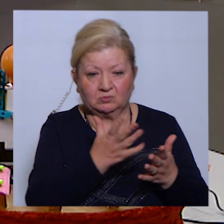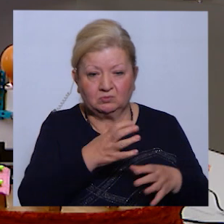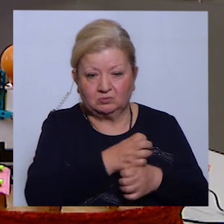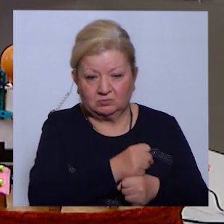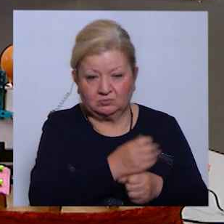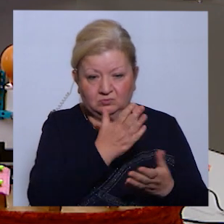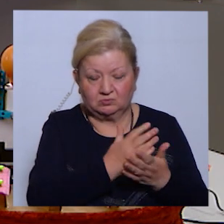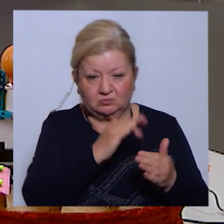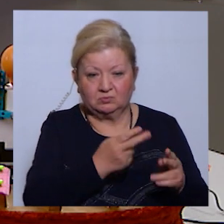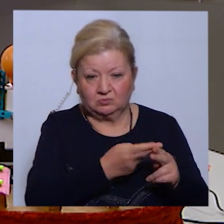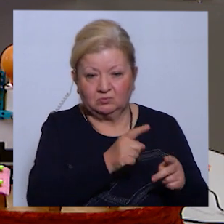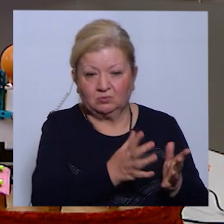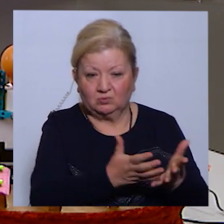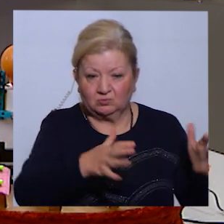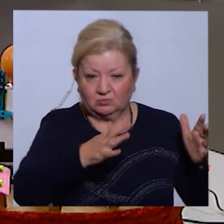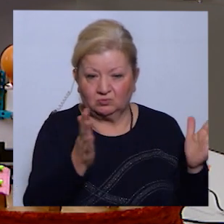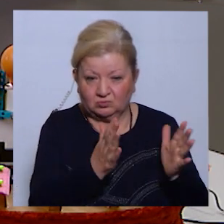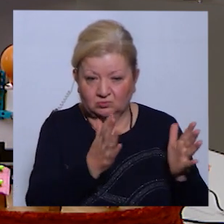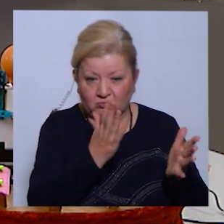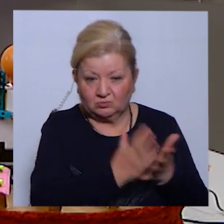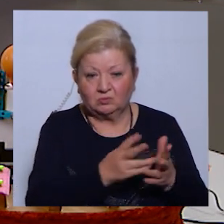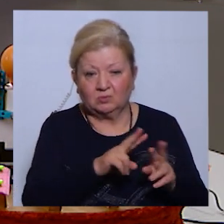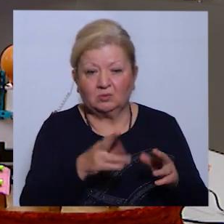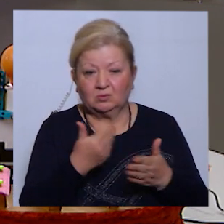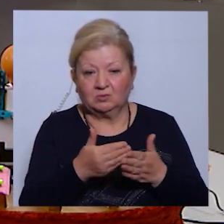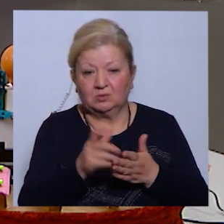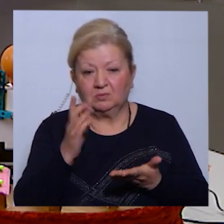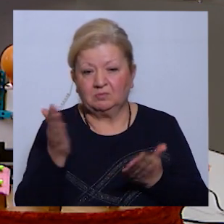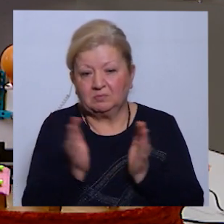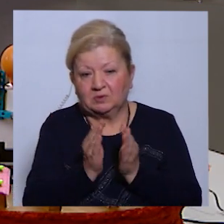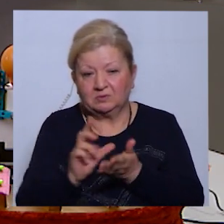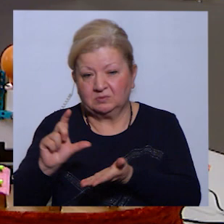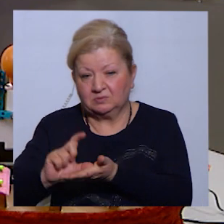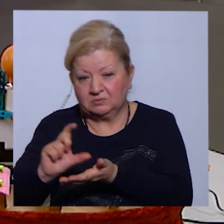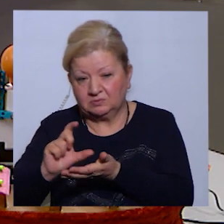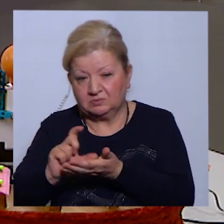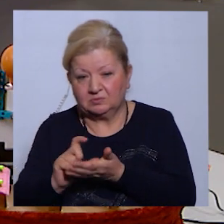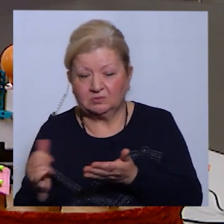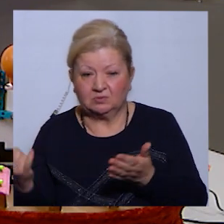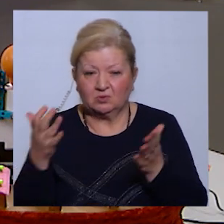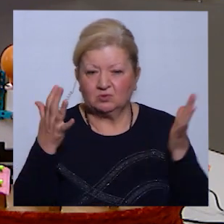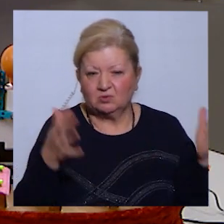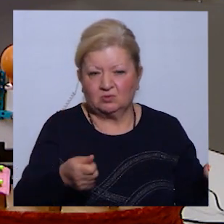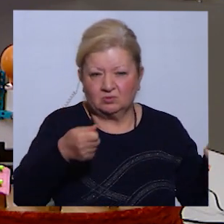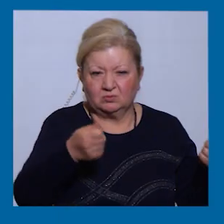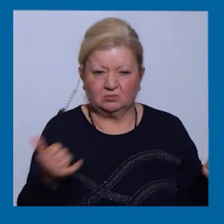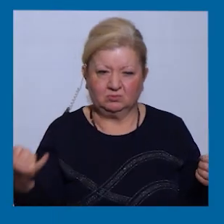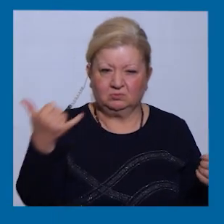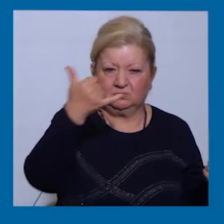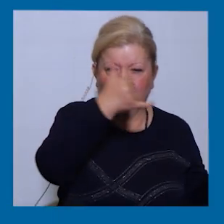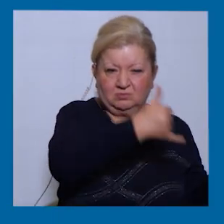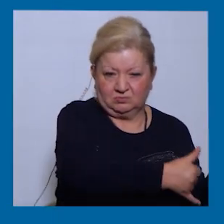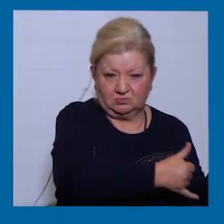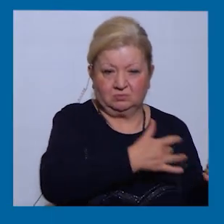შემცირებულია დონე, რადგან დიდი ჭურჭელია. ეგ იგივეა, რომ პატარა ჭიქიდან რაღაცა უზარმაზარ ქვაბში ჩავასხა სითხე. ისევ გავაკეთოთ იგივე